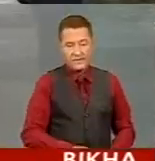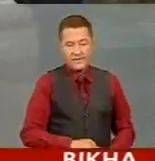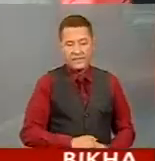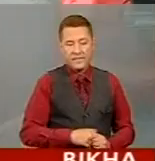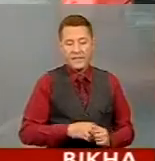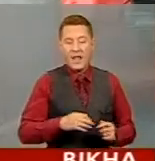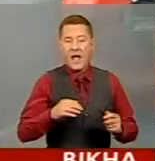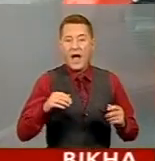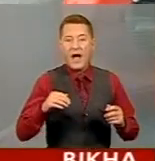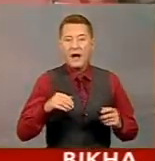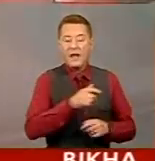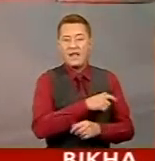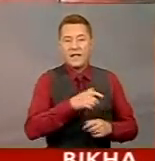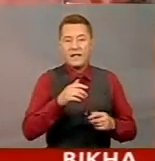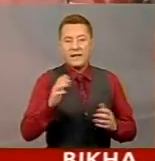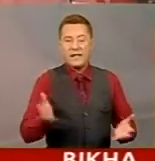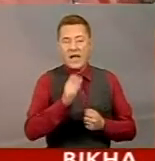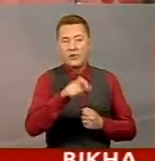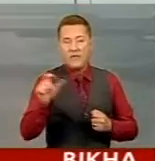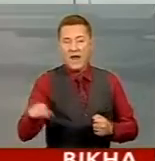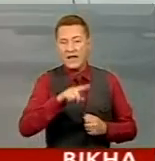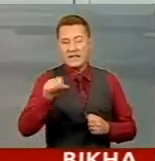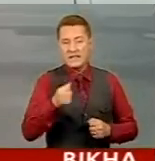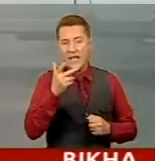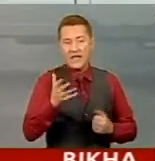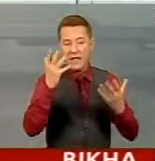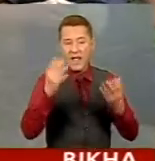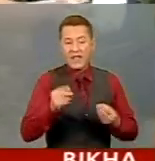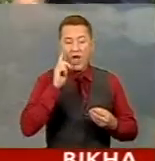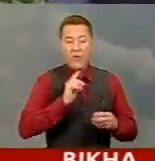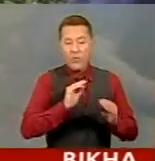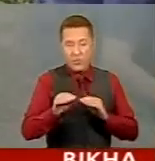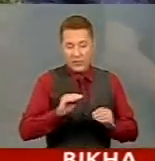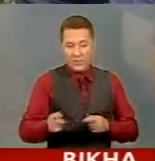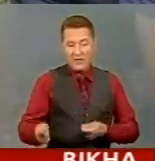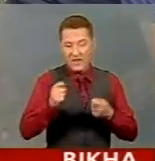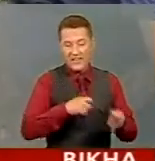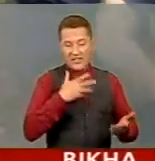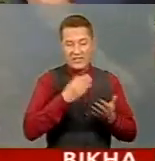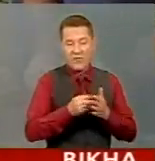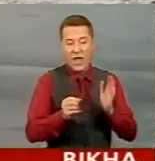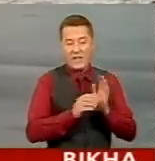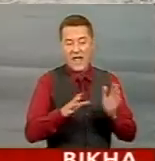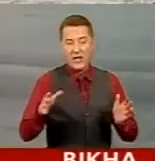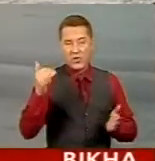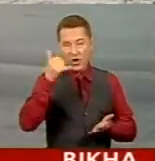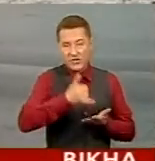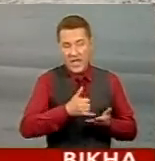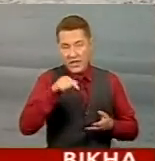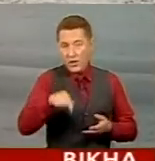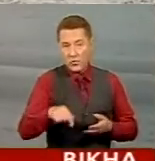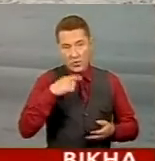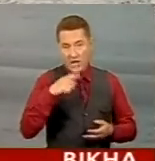Рятувальники, що чергують біля мотопомп, за кілька день уже встигли і побут облаштувати. Привезли навіть свого електрочайника, бо тут,